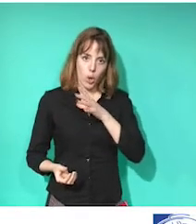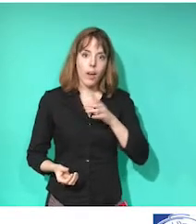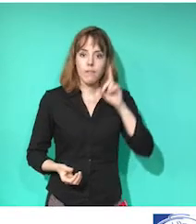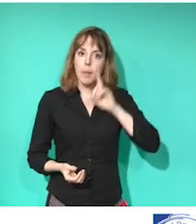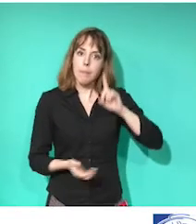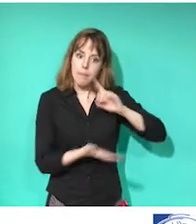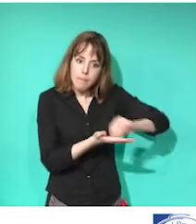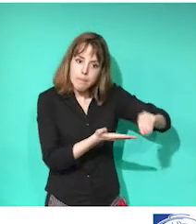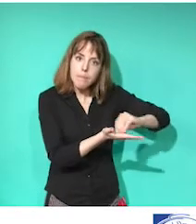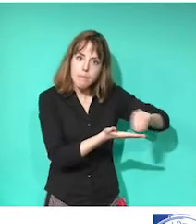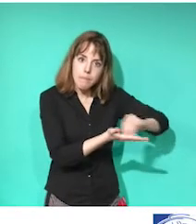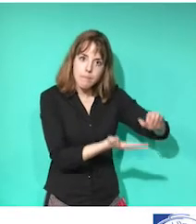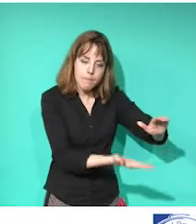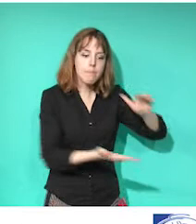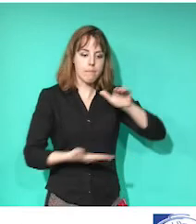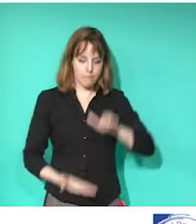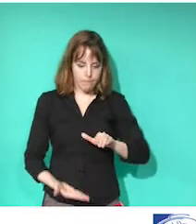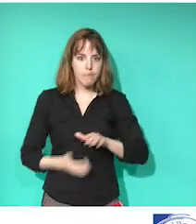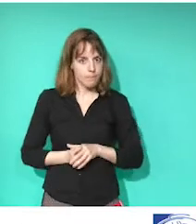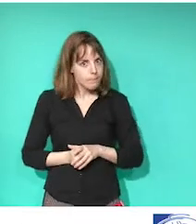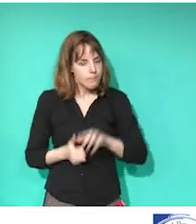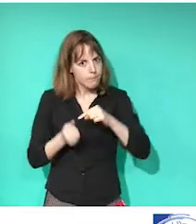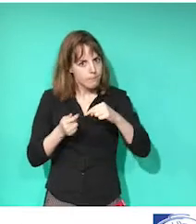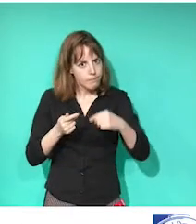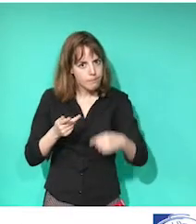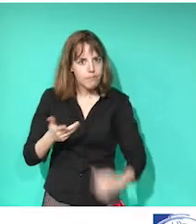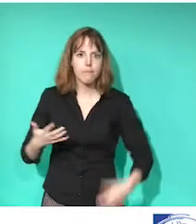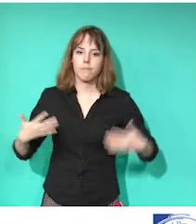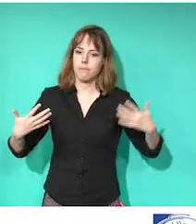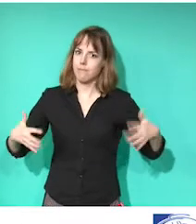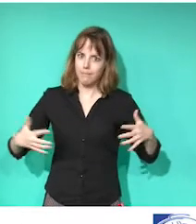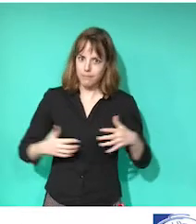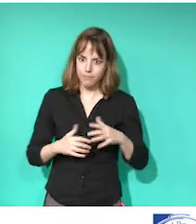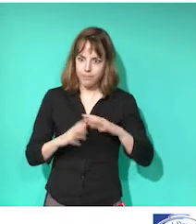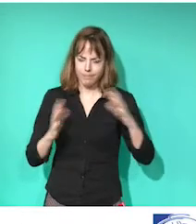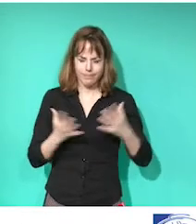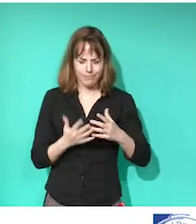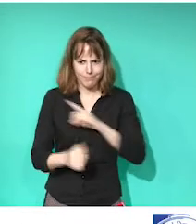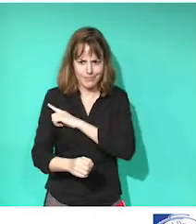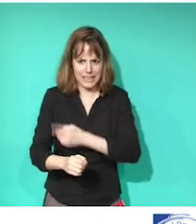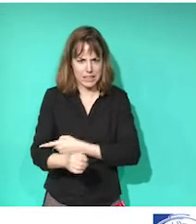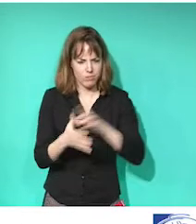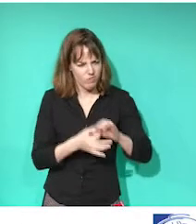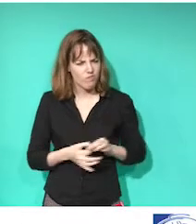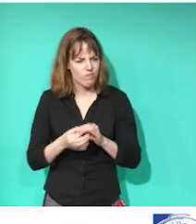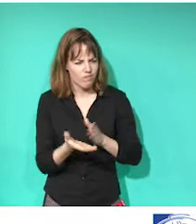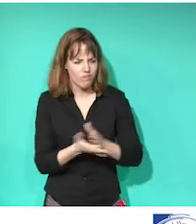des femmes. Alors, vous voyez, il y a eu déjà beaucoup, beaucoup de choses et d'énergie et de fédération. Oui, et un humour merveilleux.